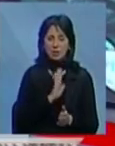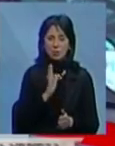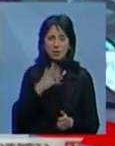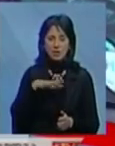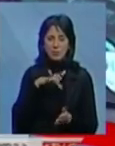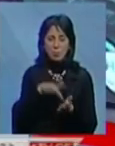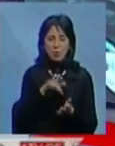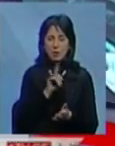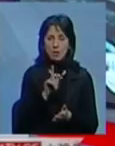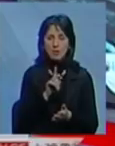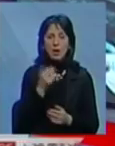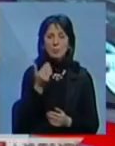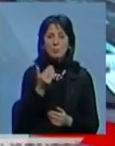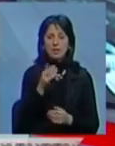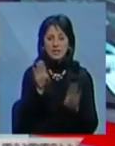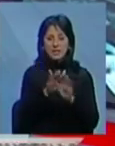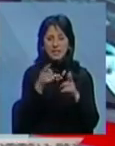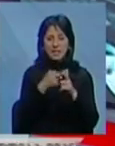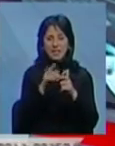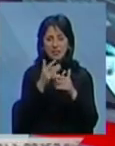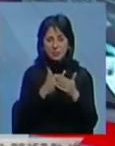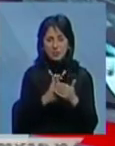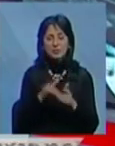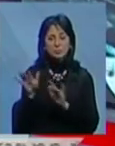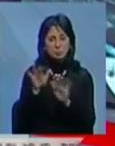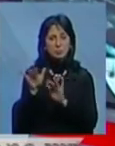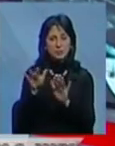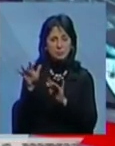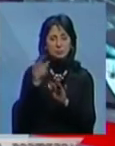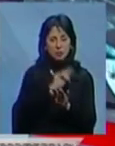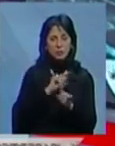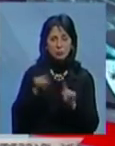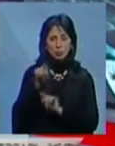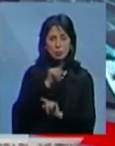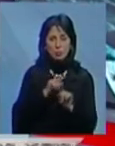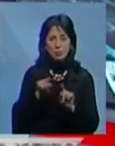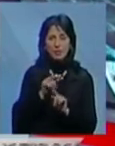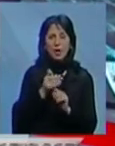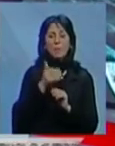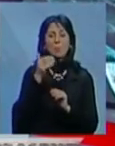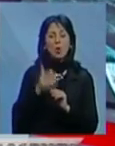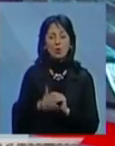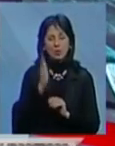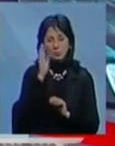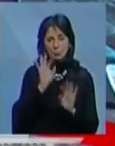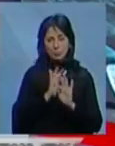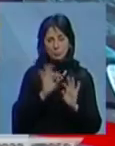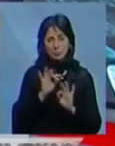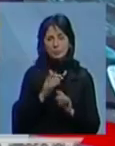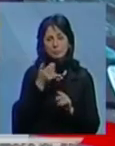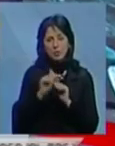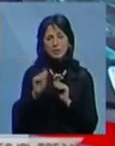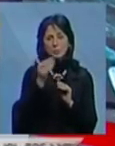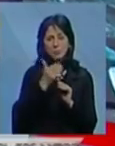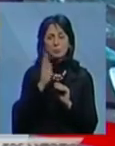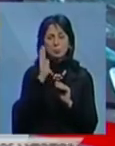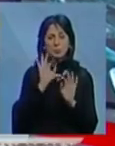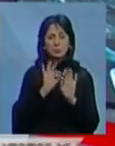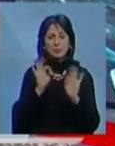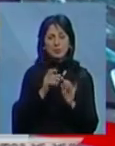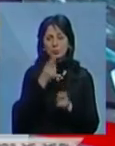საქართველოს მოქალაქეები და მათი იდენტიფიცირებისთვის ამ დროს ის მიმდინარეობს სამუშაოები და მოგვიანებით გახდება კიდევ გაკეთება